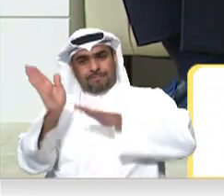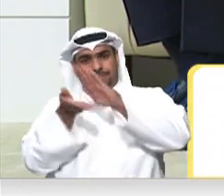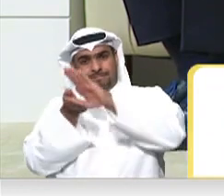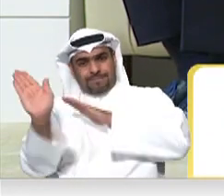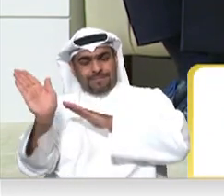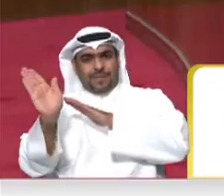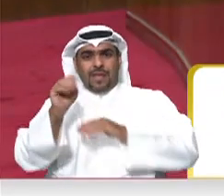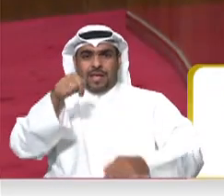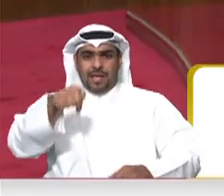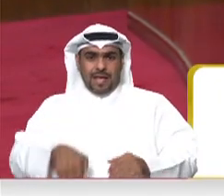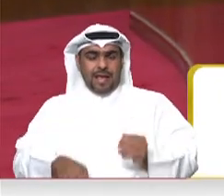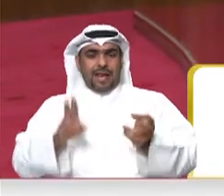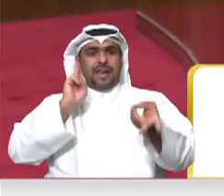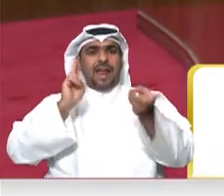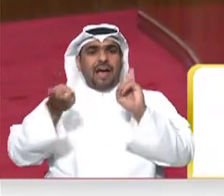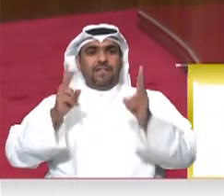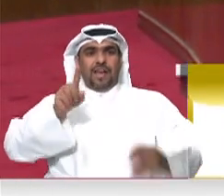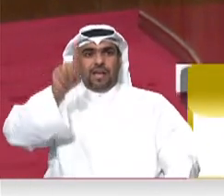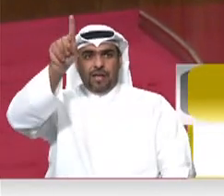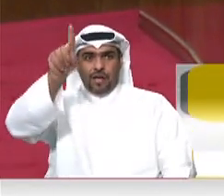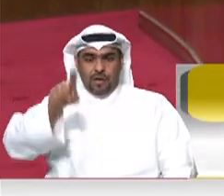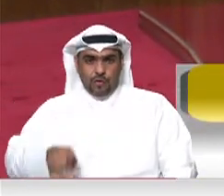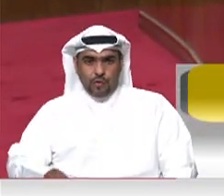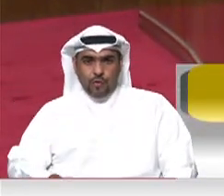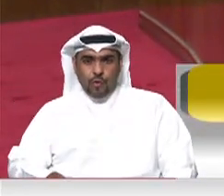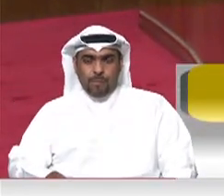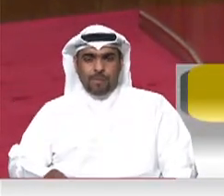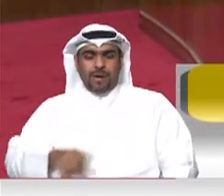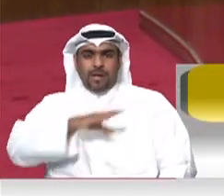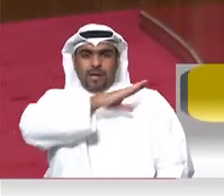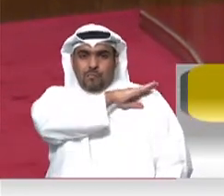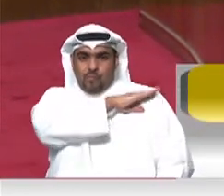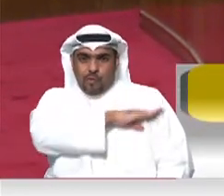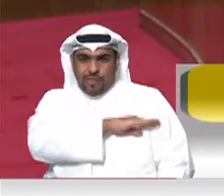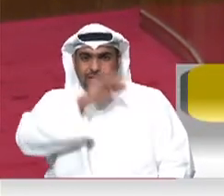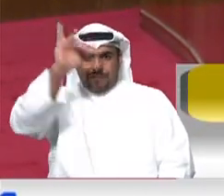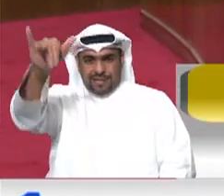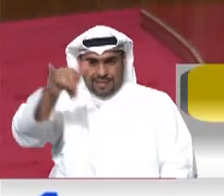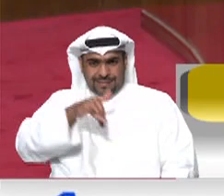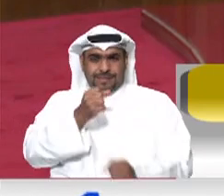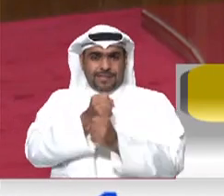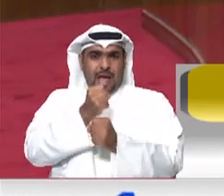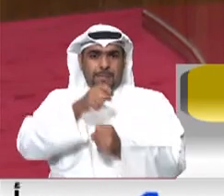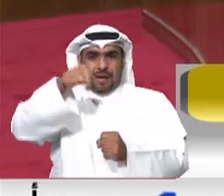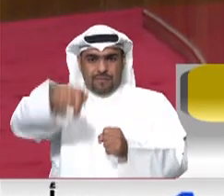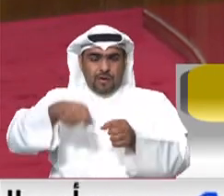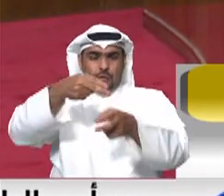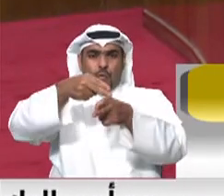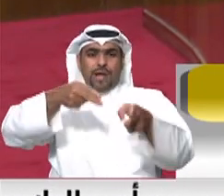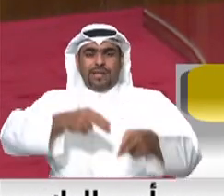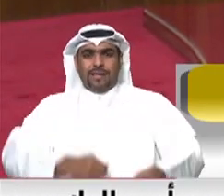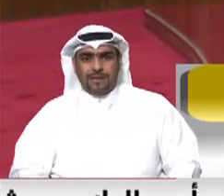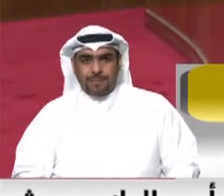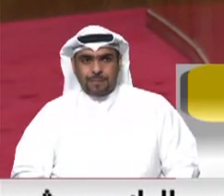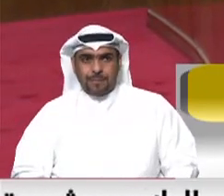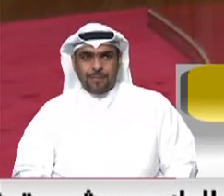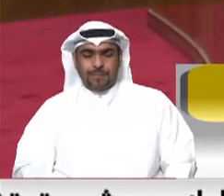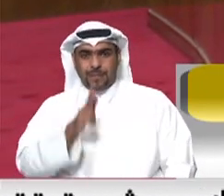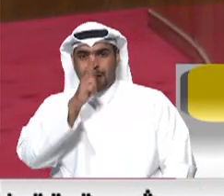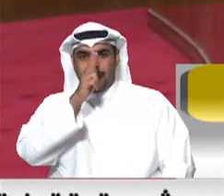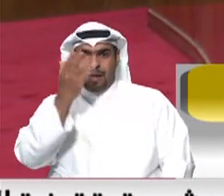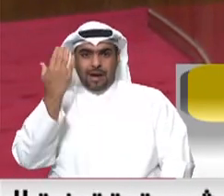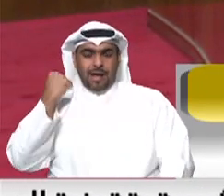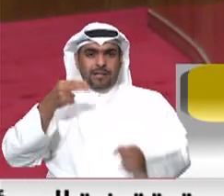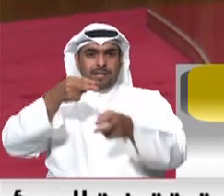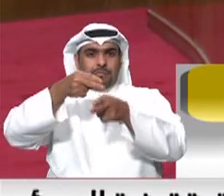العمال العالمي. الكويت تستلهم من ماضي مليء بالعمل وتقديس العمل. الكويتيون عملوا في صيد اللؤلؤ وفي